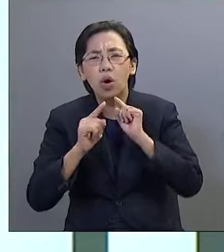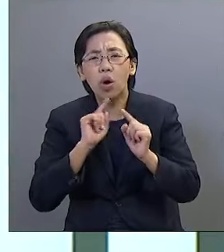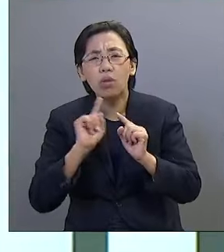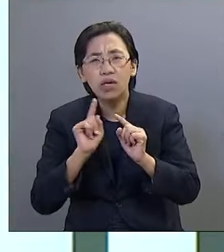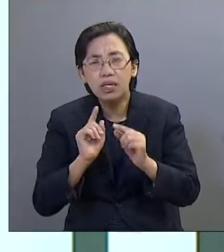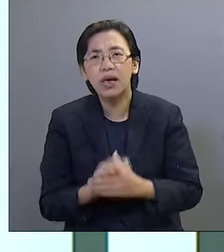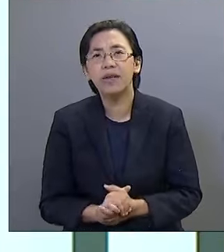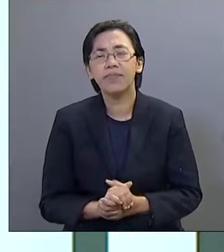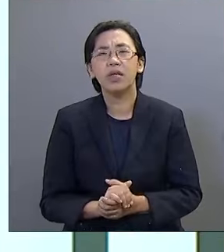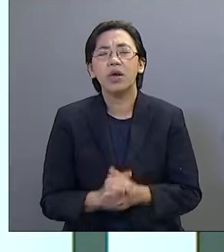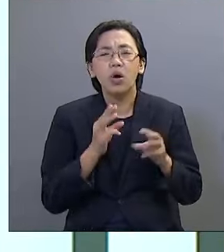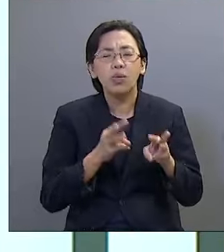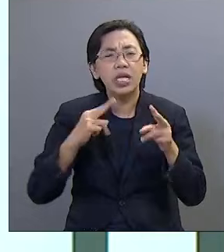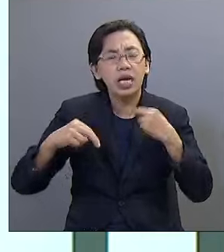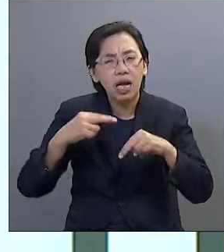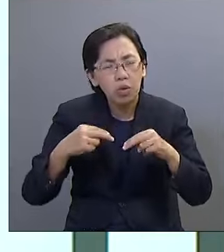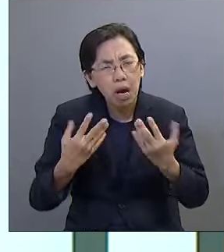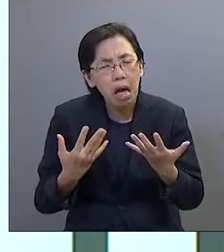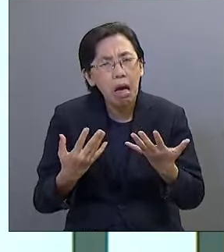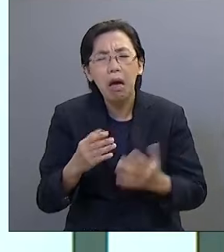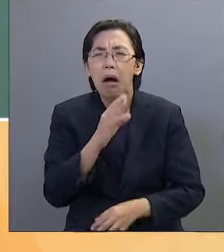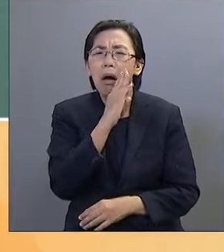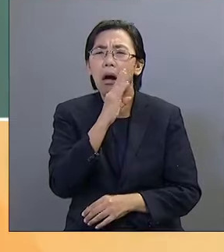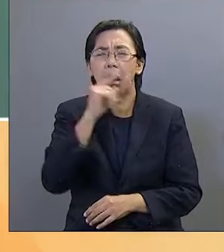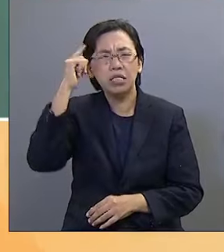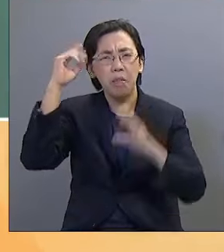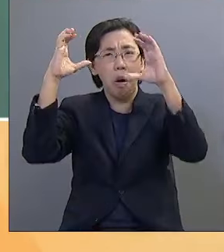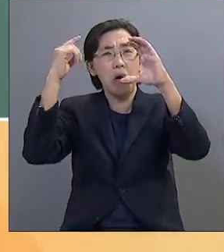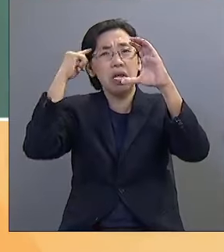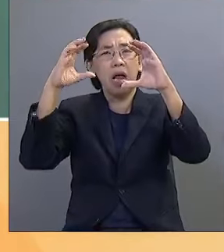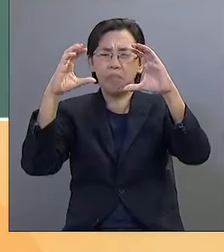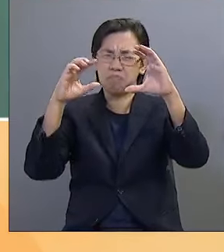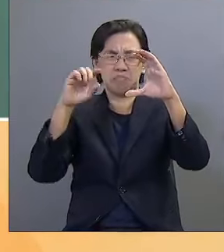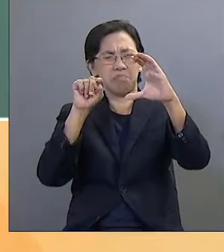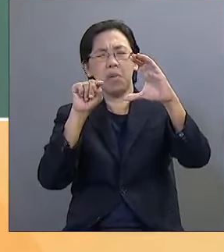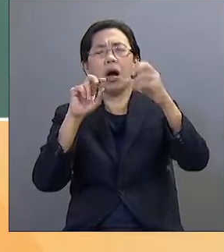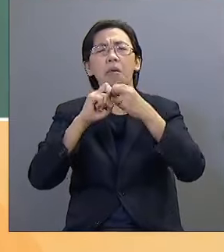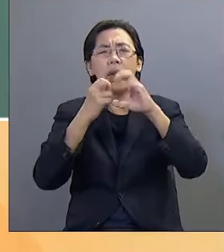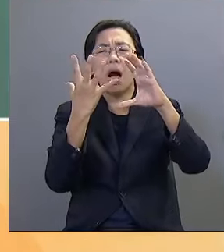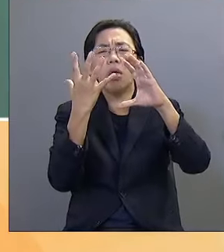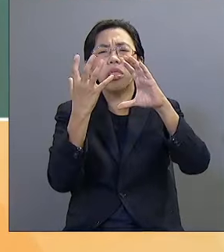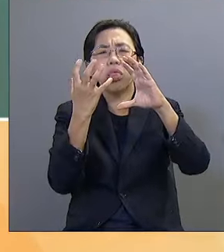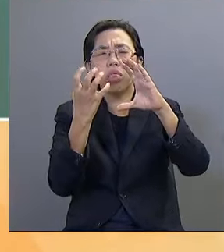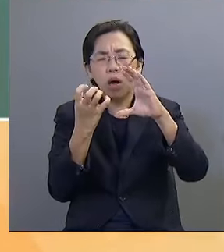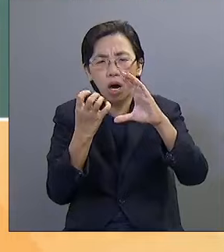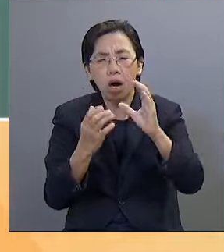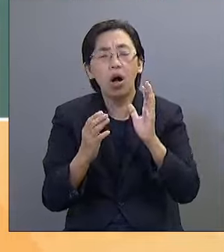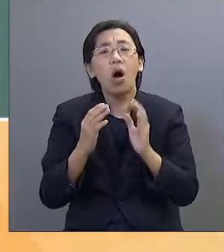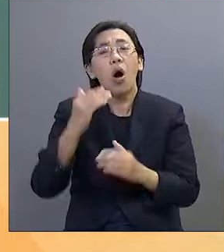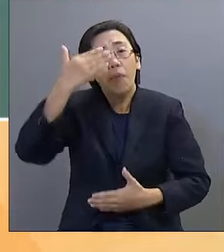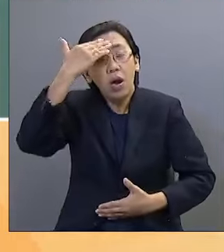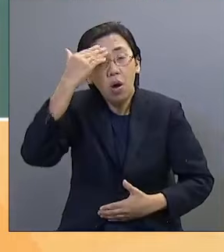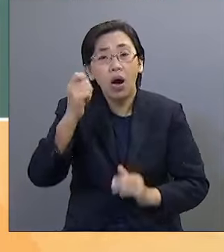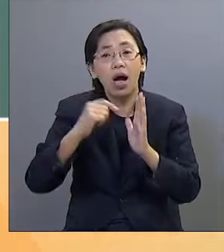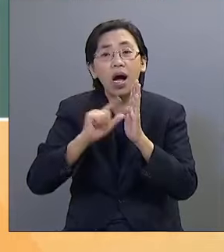ของการดูแลแล้วก็การชะลอนะฮะอาการเสื่อมโดยเฉพาะเสื่อมในสมองเนี่ยคือเราจะทราบดีว่าอัลไซเมอร์กับผู้สูงอายุนั้นเนี่ยมักจะเ